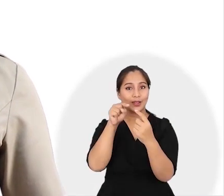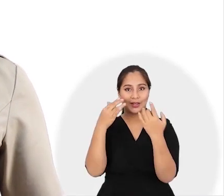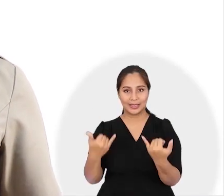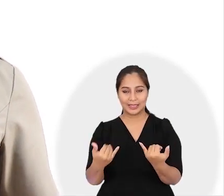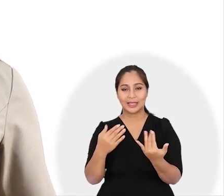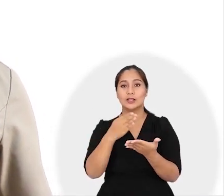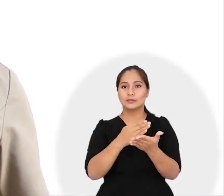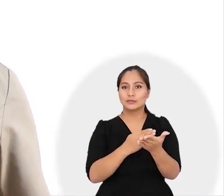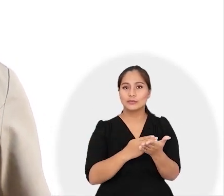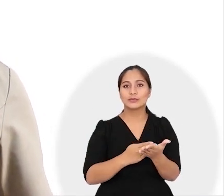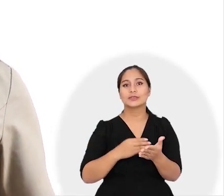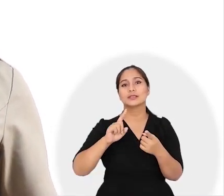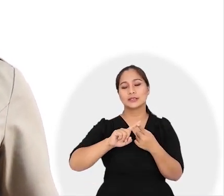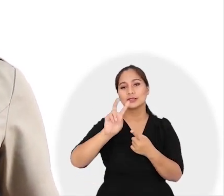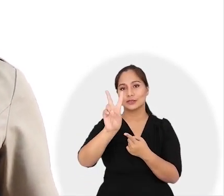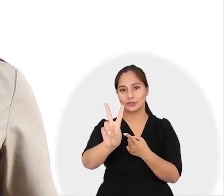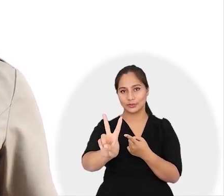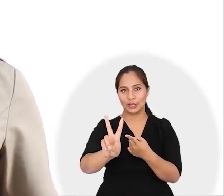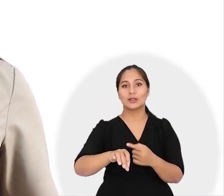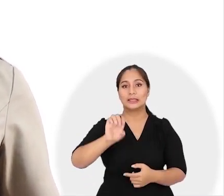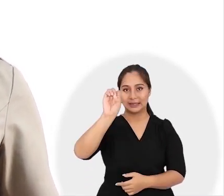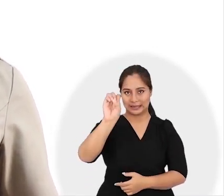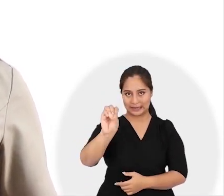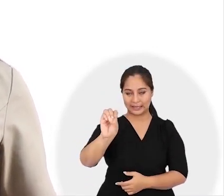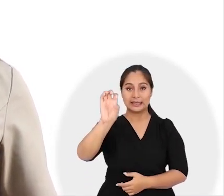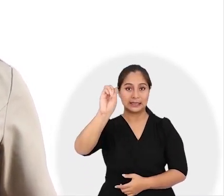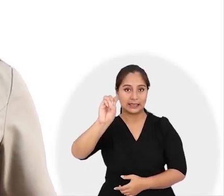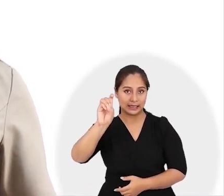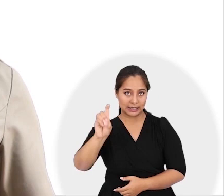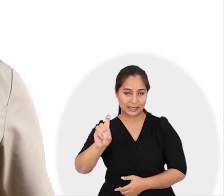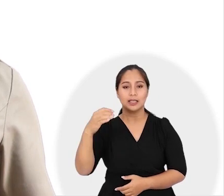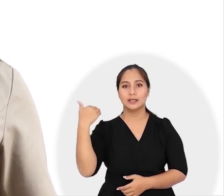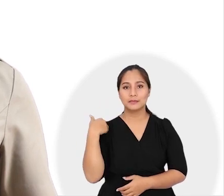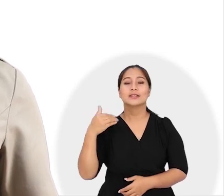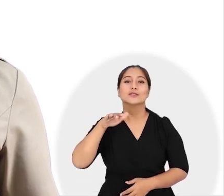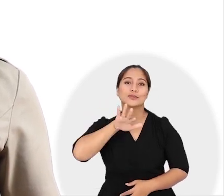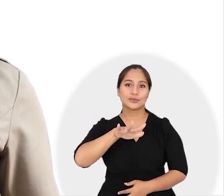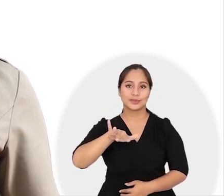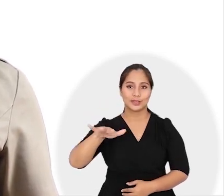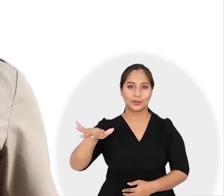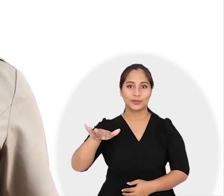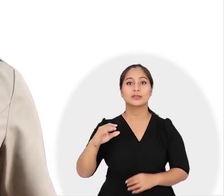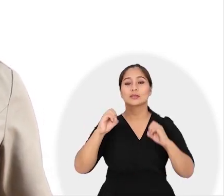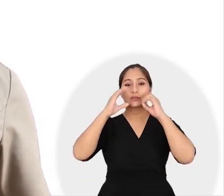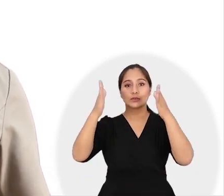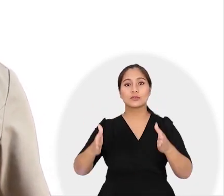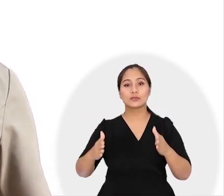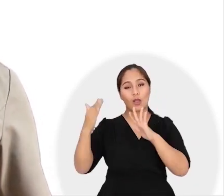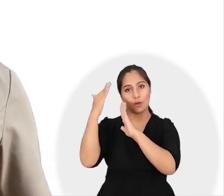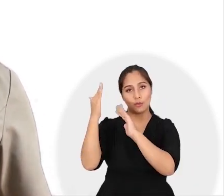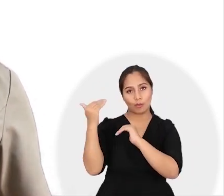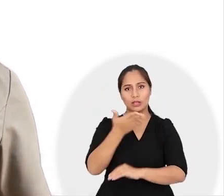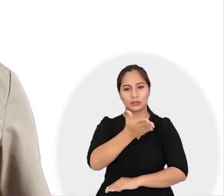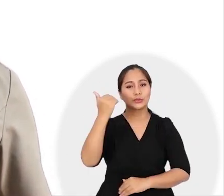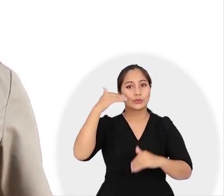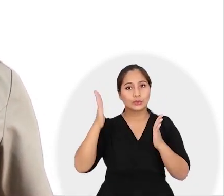มาฮอดนี้บทเรียนที่ครูสอนในบทที่2สระอิสระอีที่มีตัวสะกดครูหวังว่าพวกหล